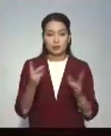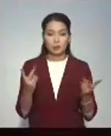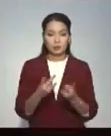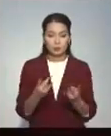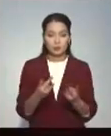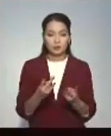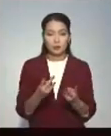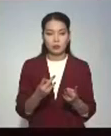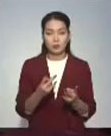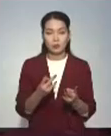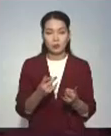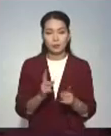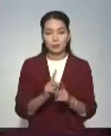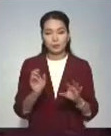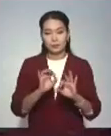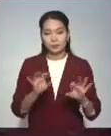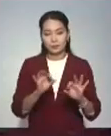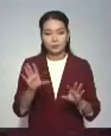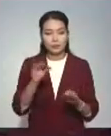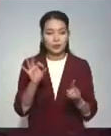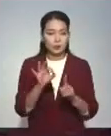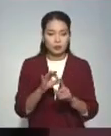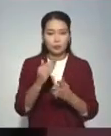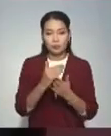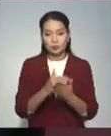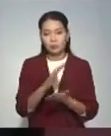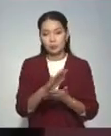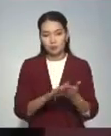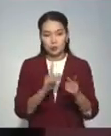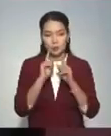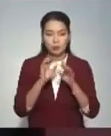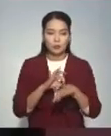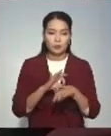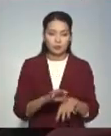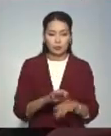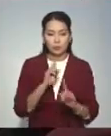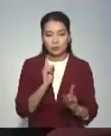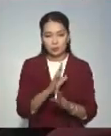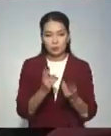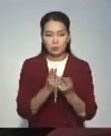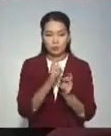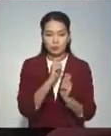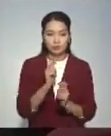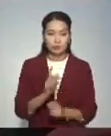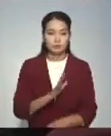аймақ жастарының үндеуі оқылды. Шара концерттік бағдарламамен жалғасты. Мөлдір Тоқтасынқызы, Жасұлан Мәлік, Астана Таймс, Қызылорда.